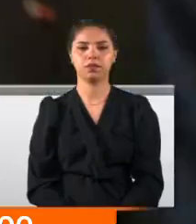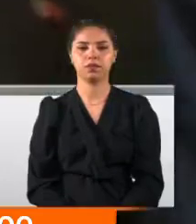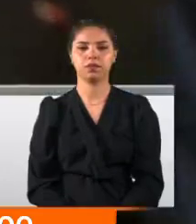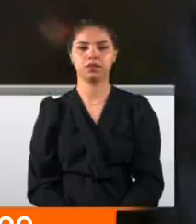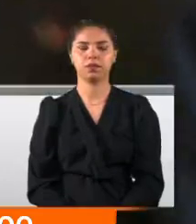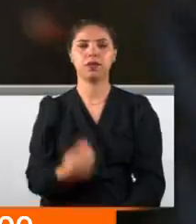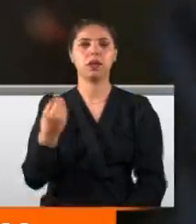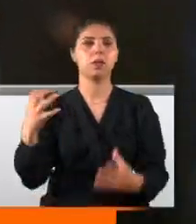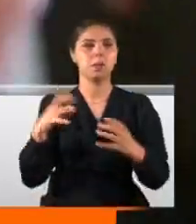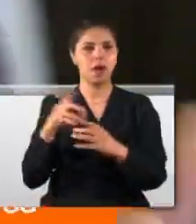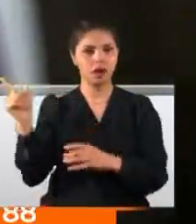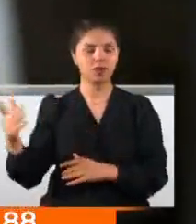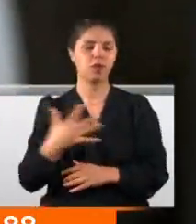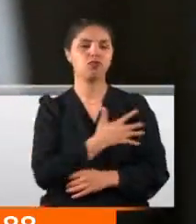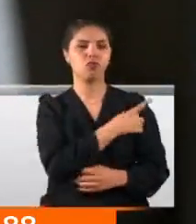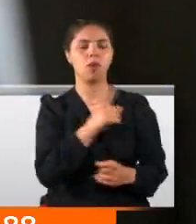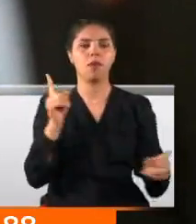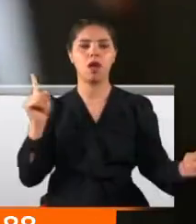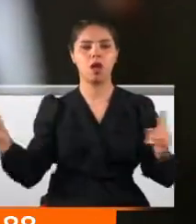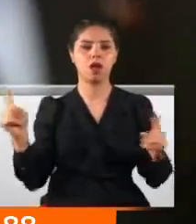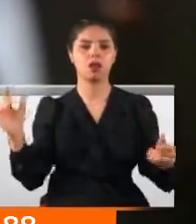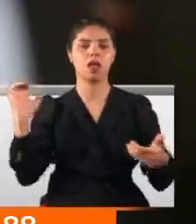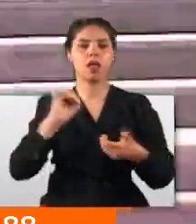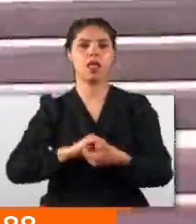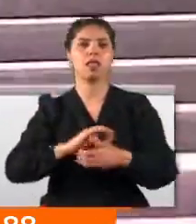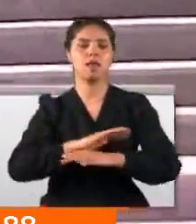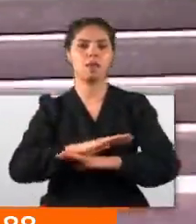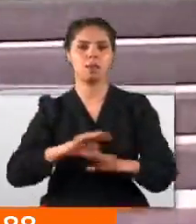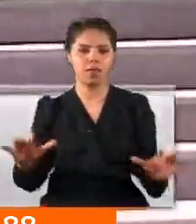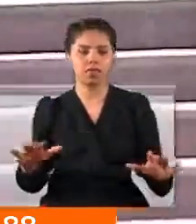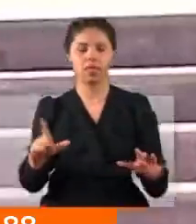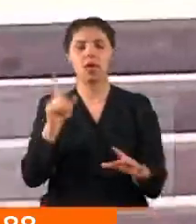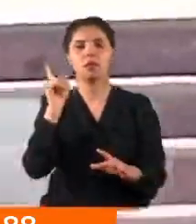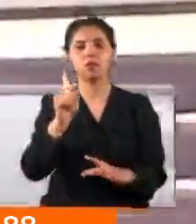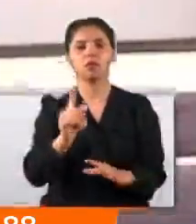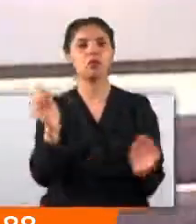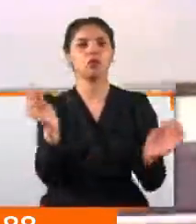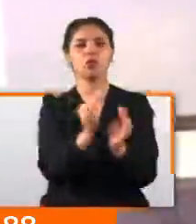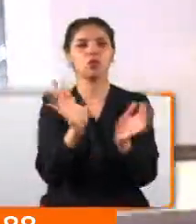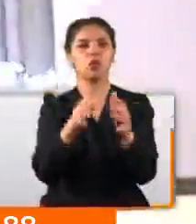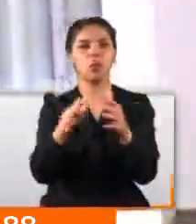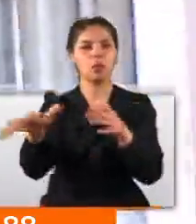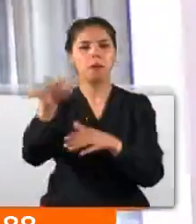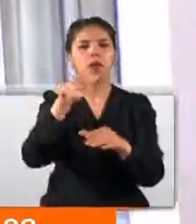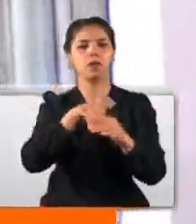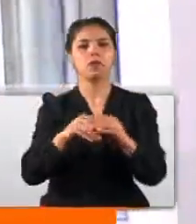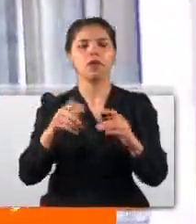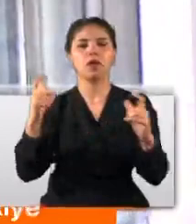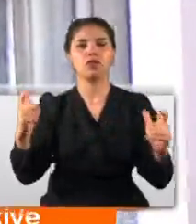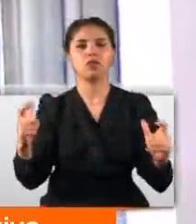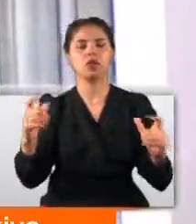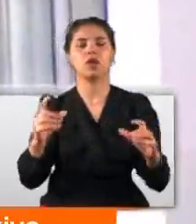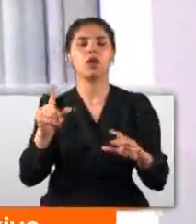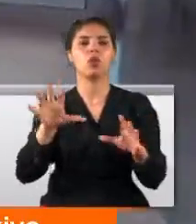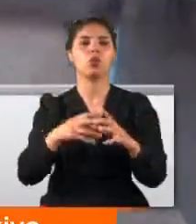diliyorum. İyi Parti ile CHP arasında ittifak köprüleri atıldı. Küçük ortaklar da mecliste kurmayı planladıkları grup